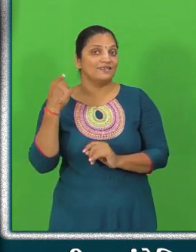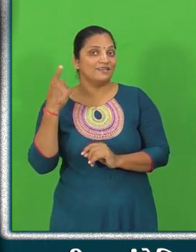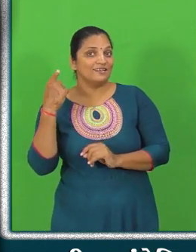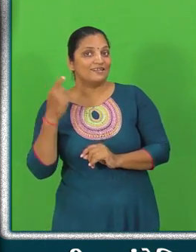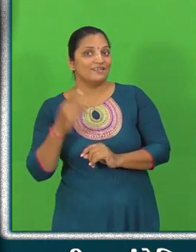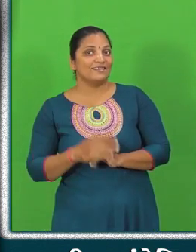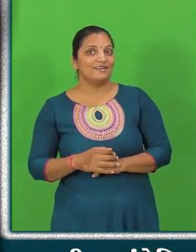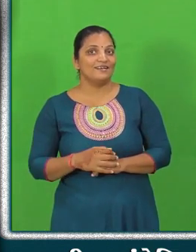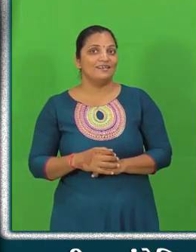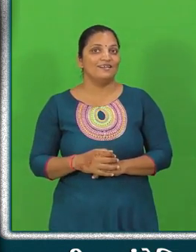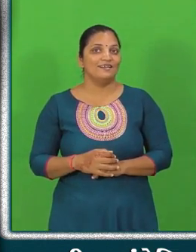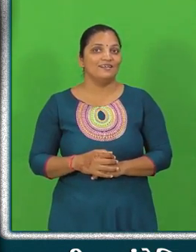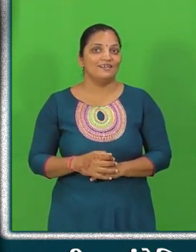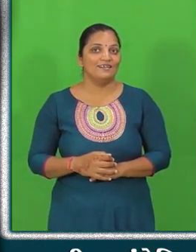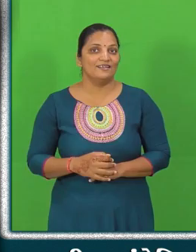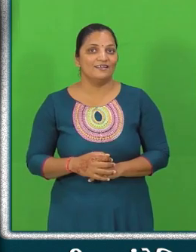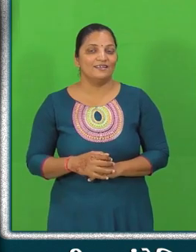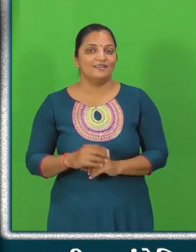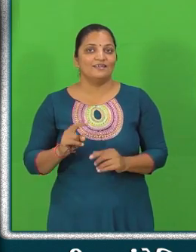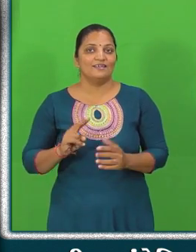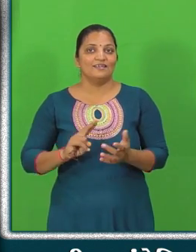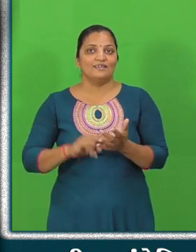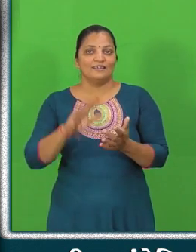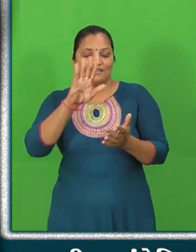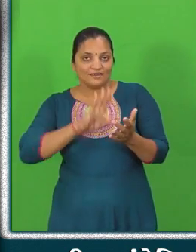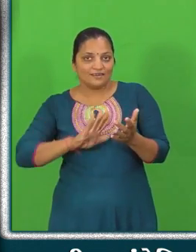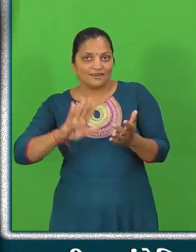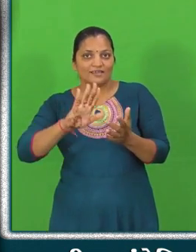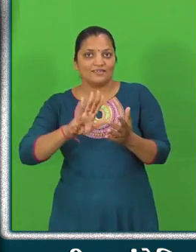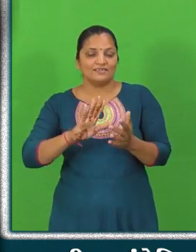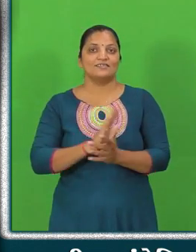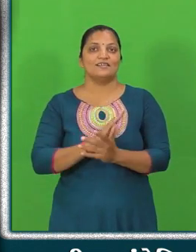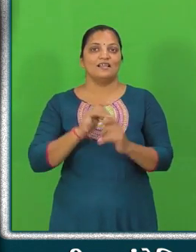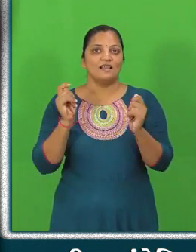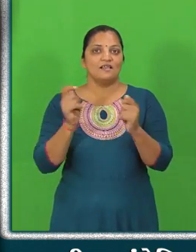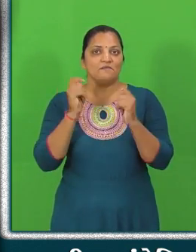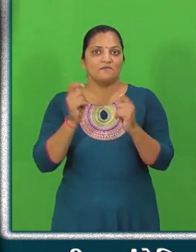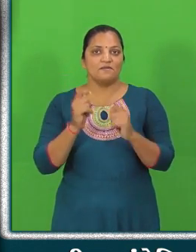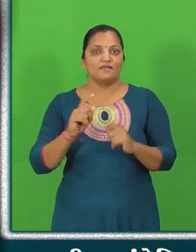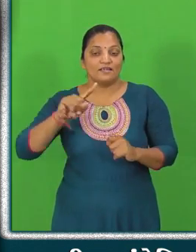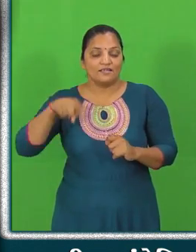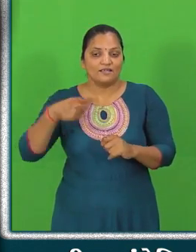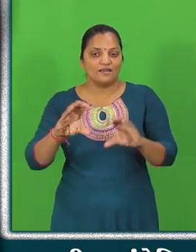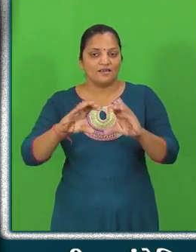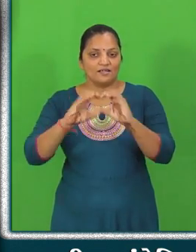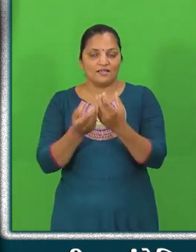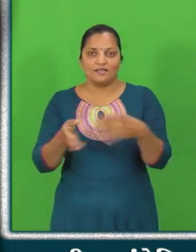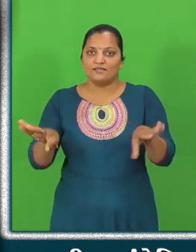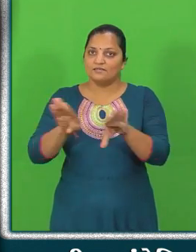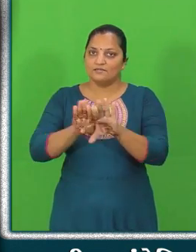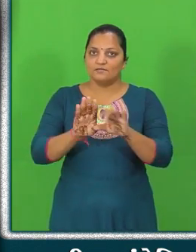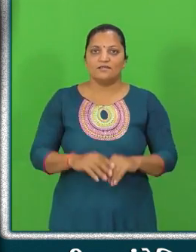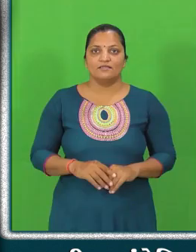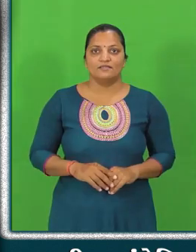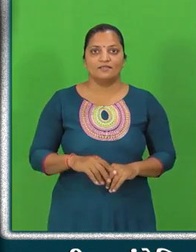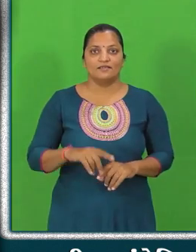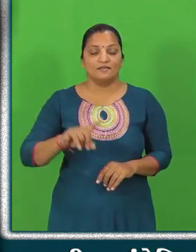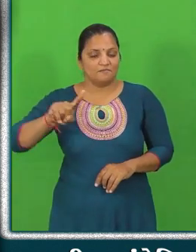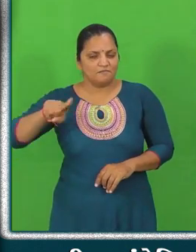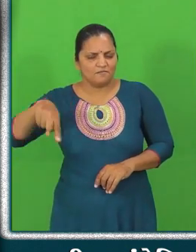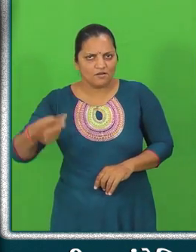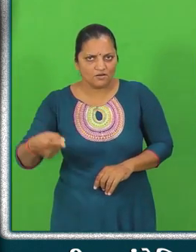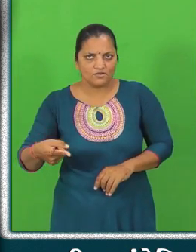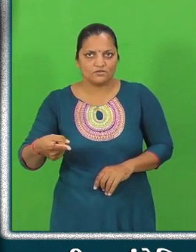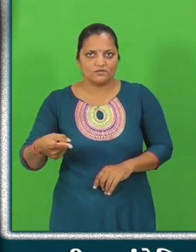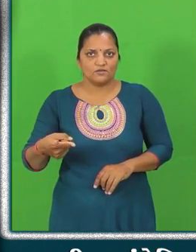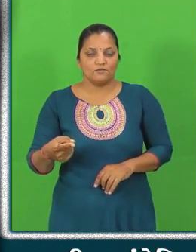કલ હમ રાષ્ટ્રીય પર્વ એક સાથ મનાયેંગે, એ કલ ક્લાસ બંધ હૈ. પરસો